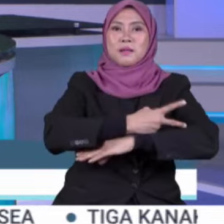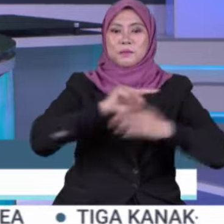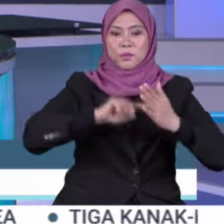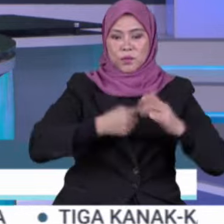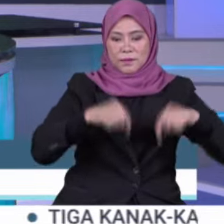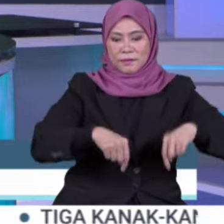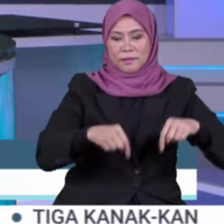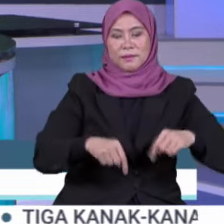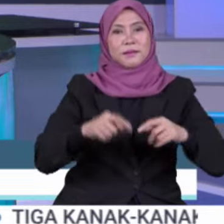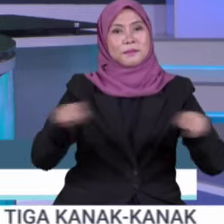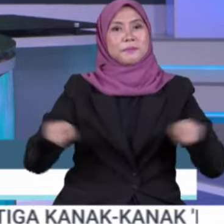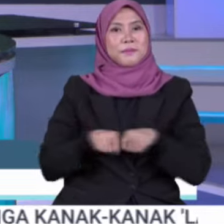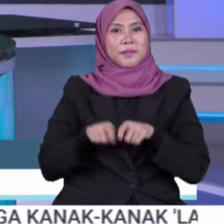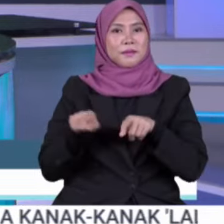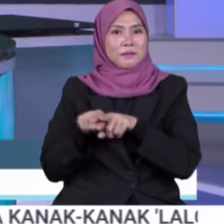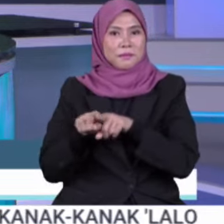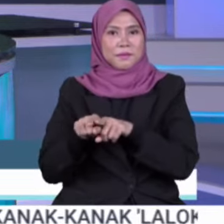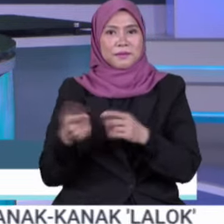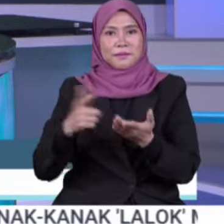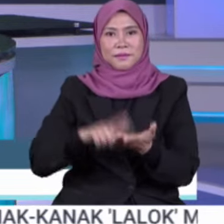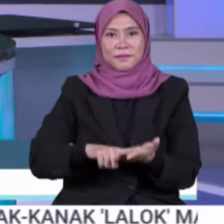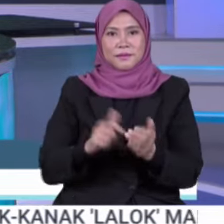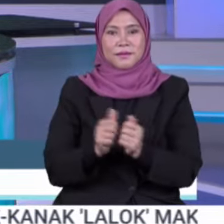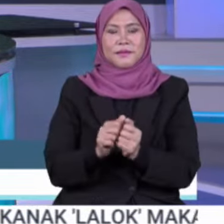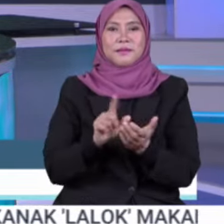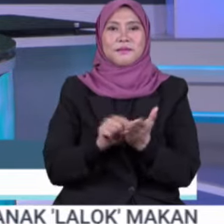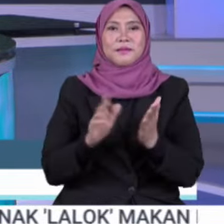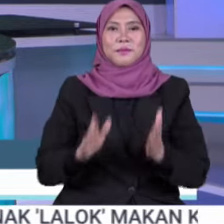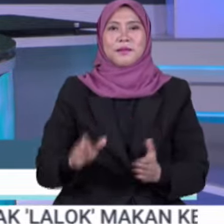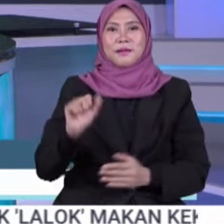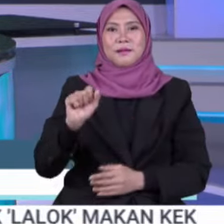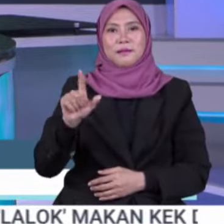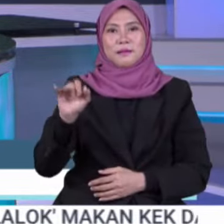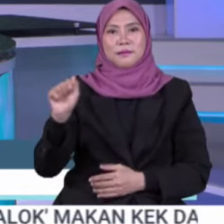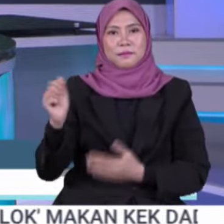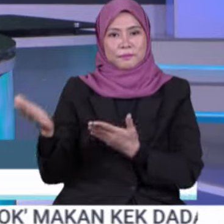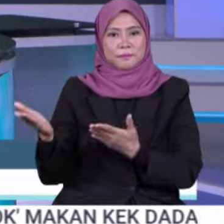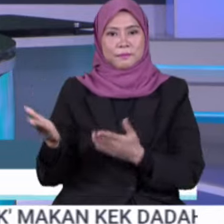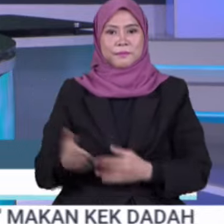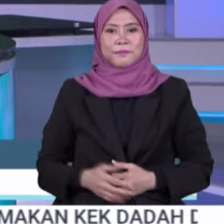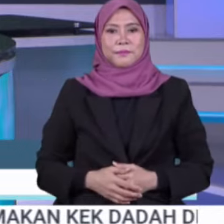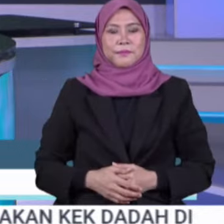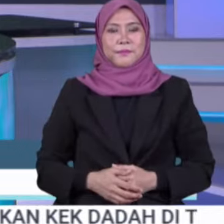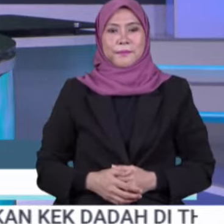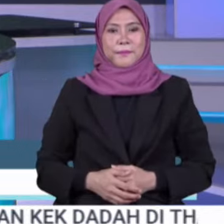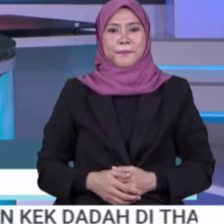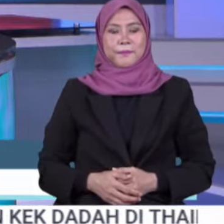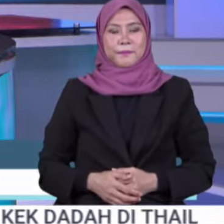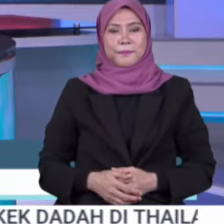hari ini di lokasi sama. Perkembangannya terus bersama wartawan Nur Alia Ramli. Silakan.